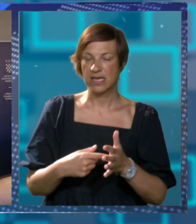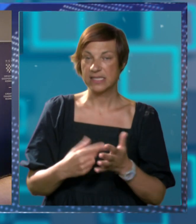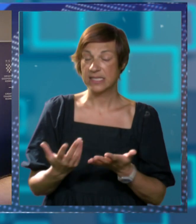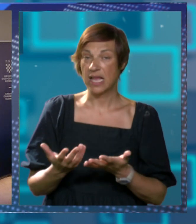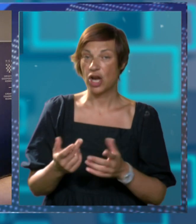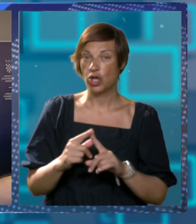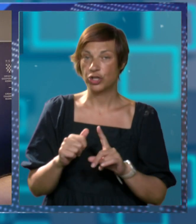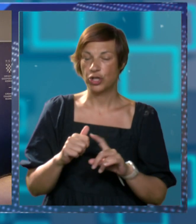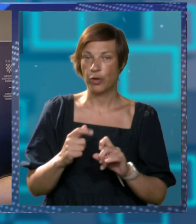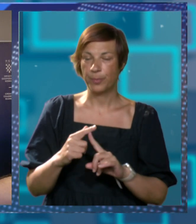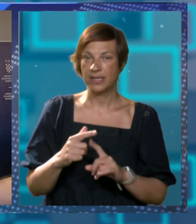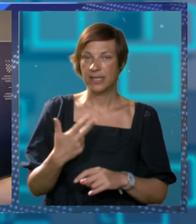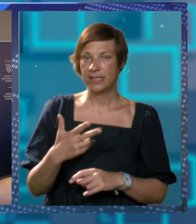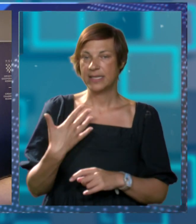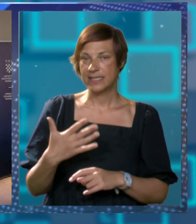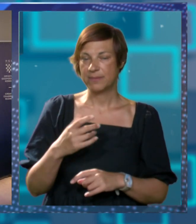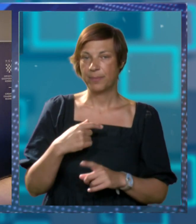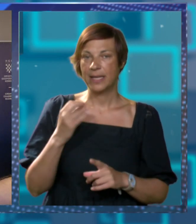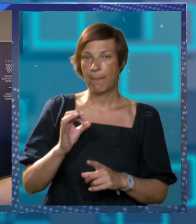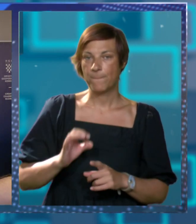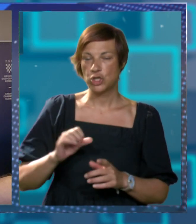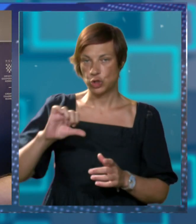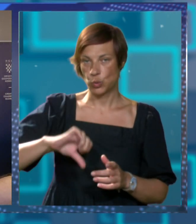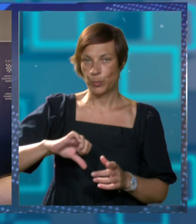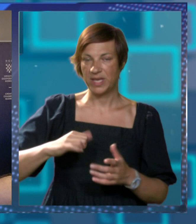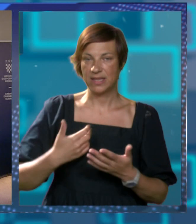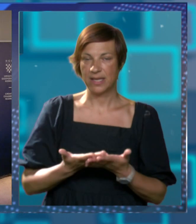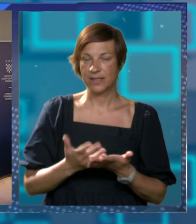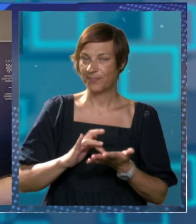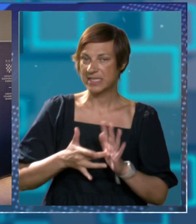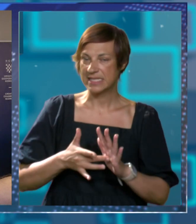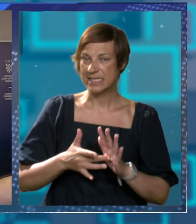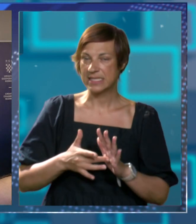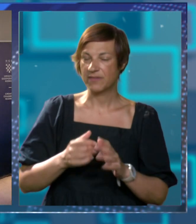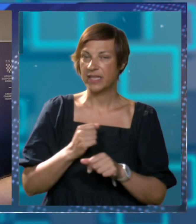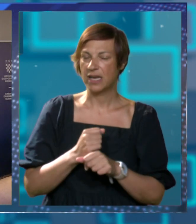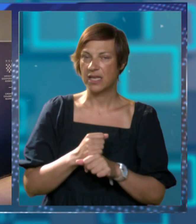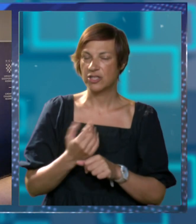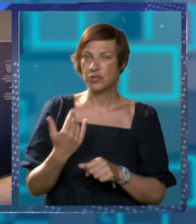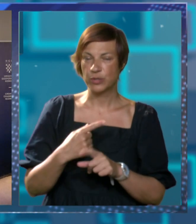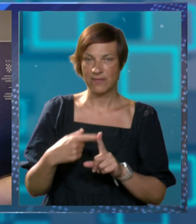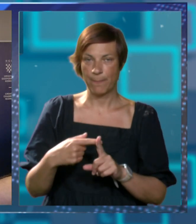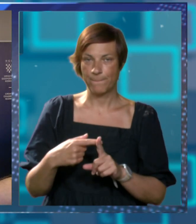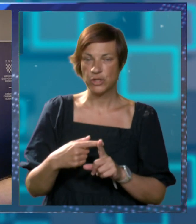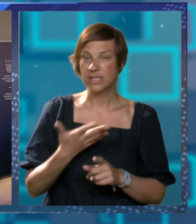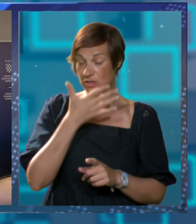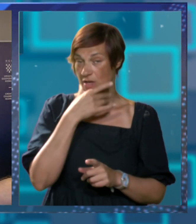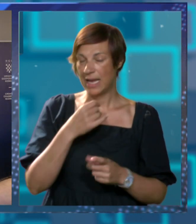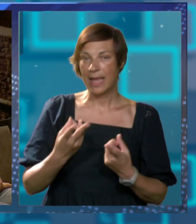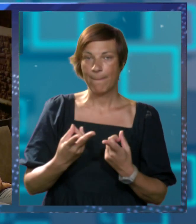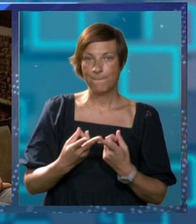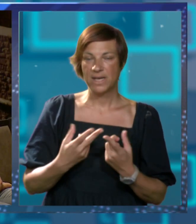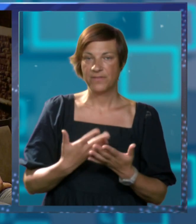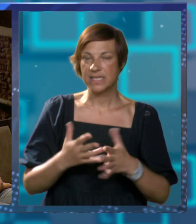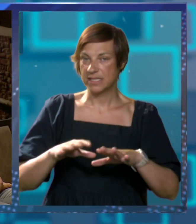dobit, njih 35% iskazalo gubitak. No unatoč tome sve djelatnosti su poslovale pozitivno, to je jako lijepa